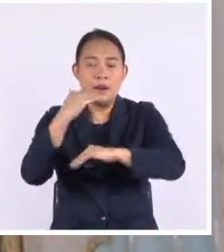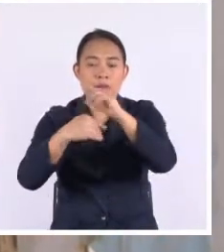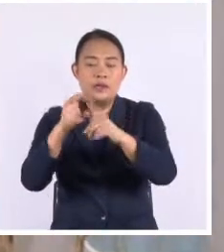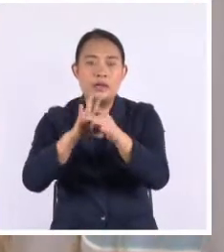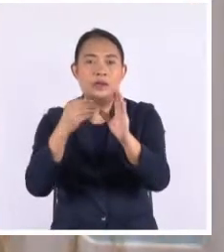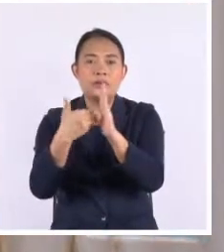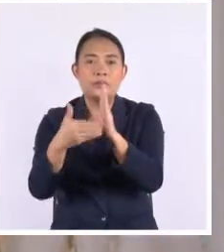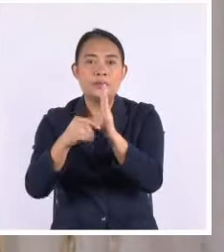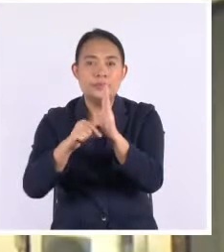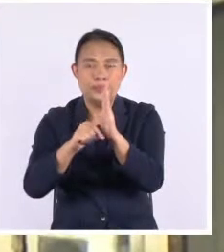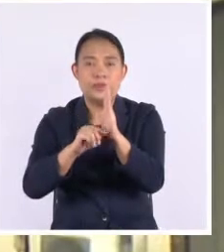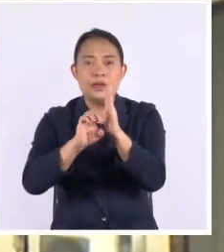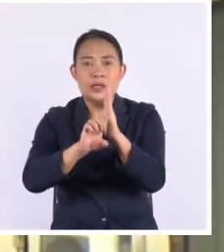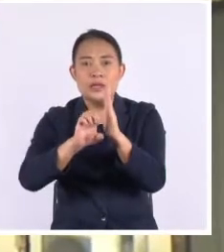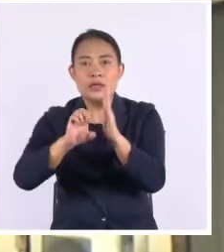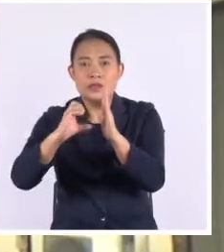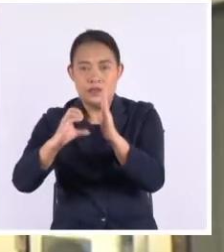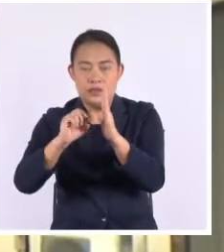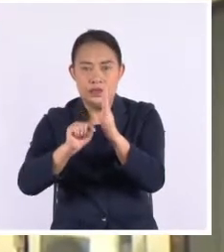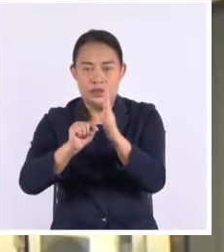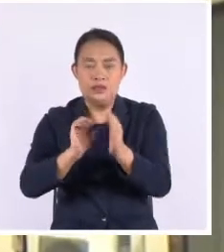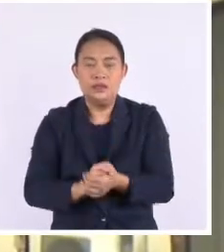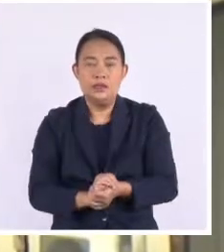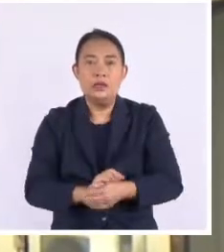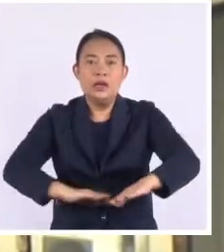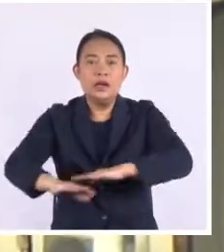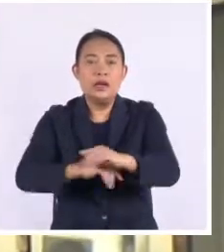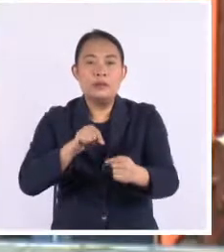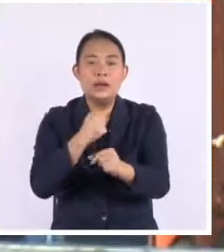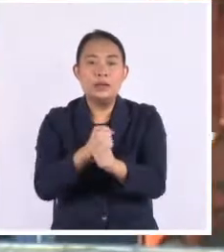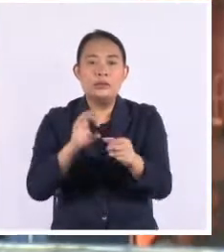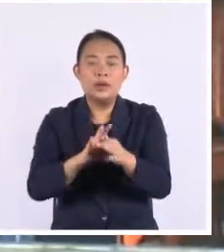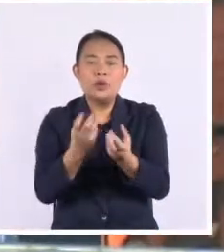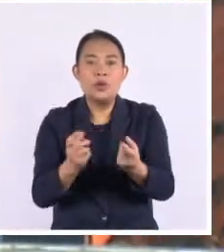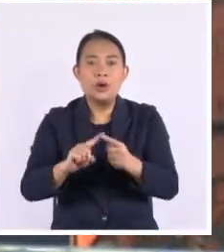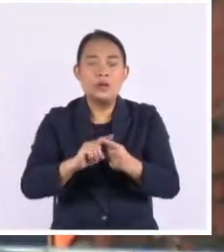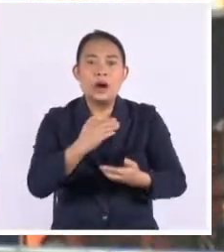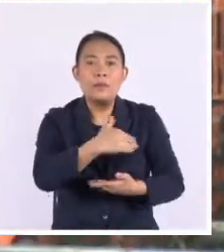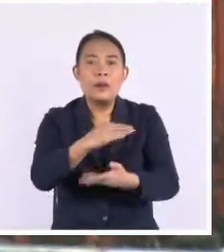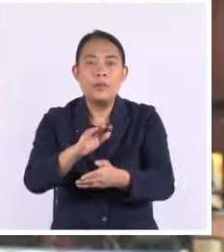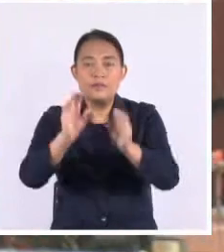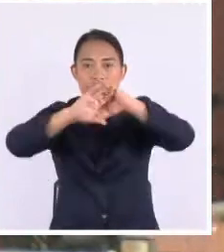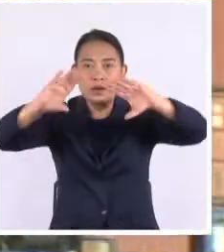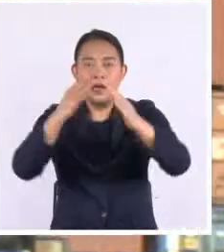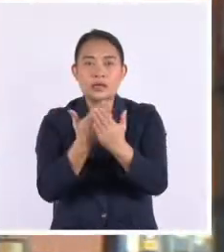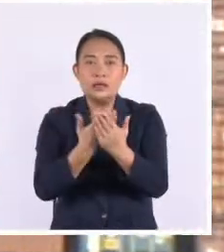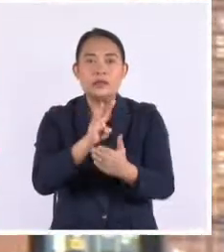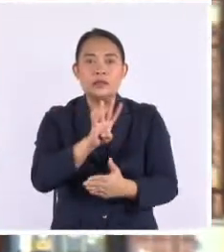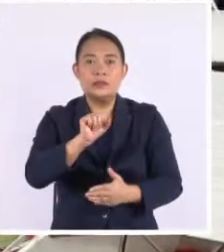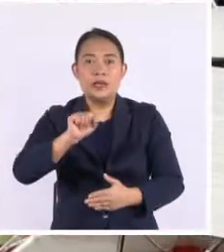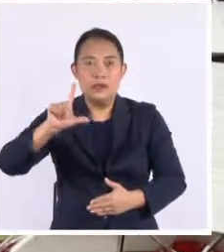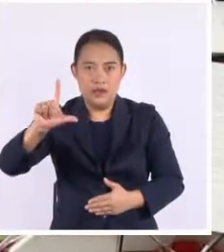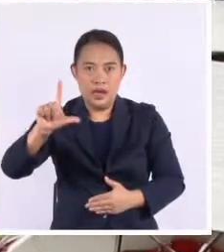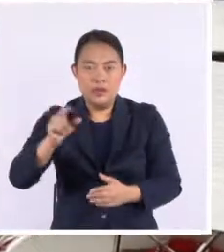เศรษฐกิจภาคตะวันออกนะครับหรือว่า ezyและโครงสร้างพื้นฐานด้านการขนส่งต่างๆซึ่งรัฐนี้มีงบประมาณอีก 4สารัชบาท